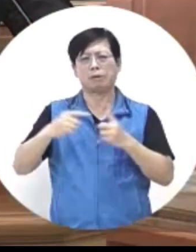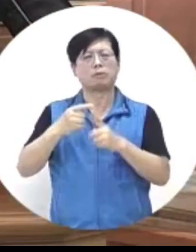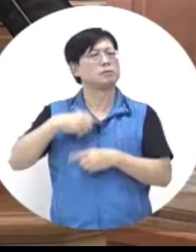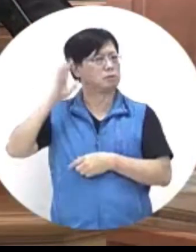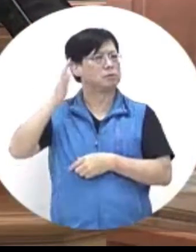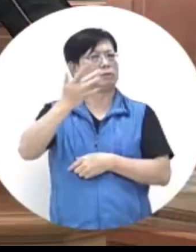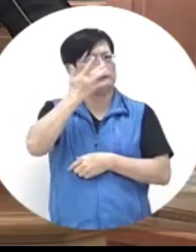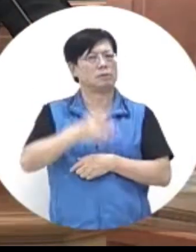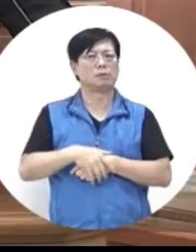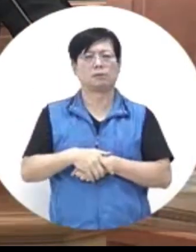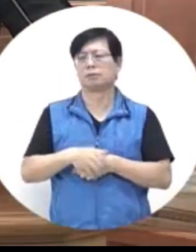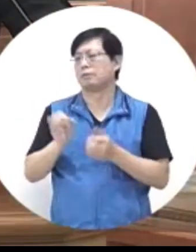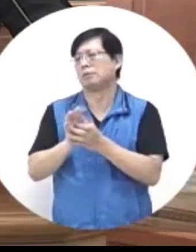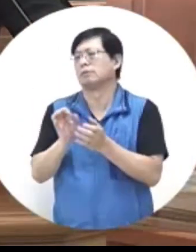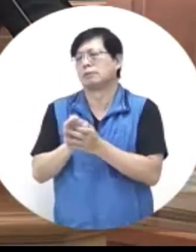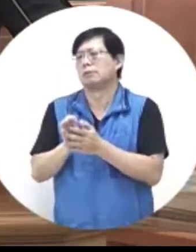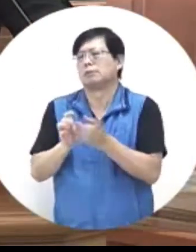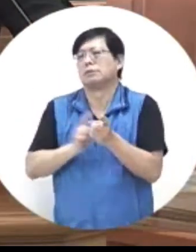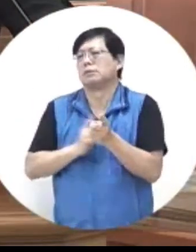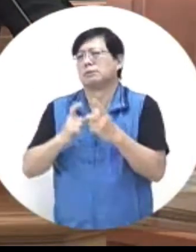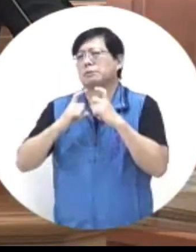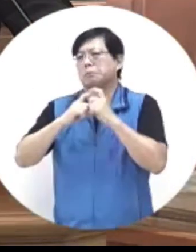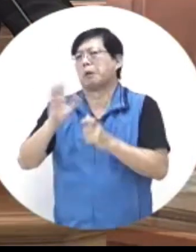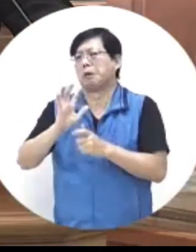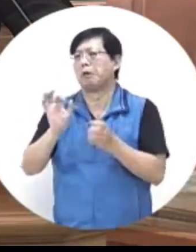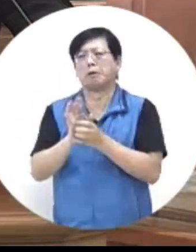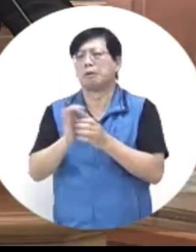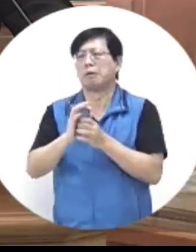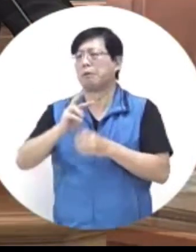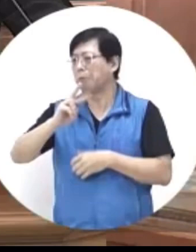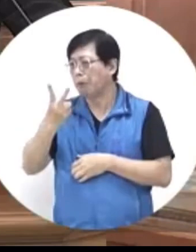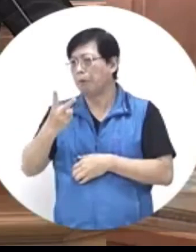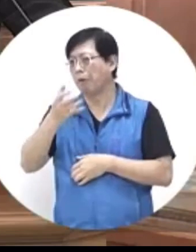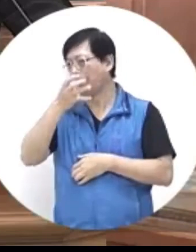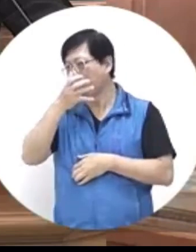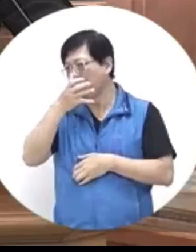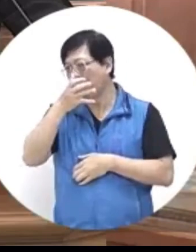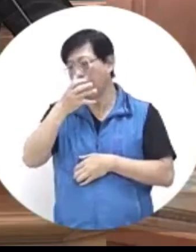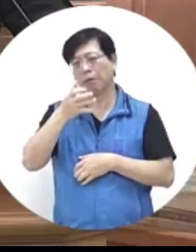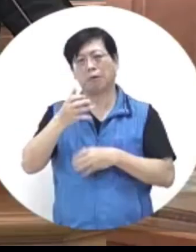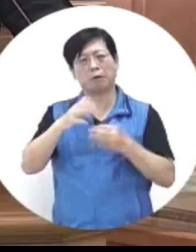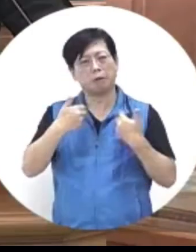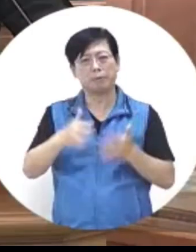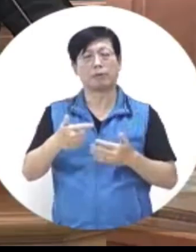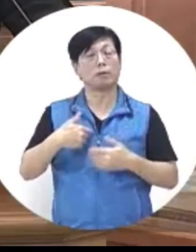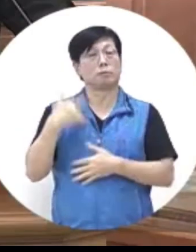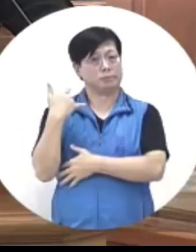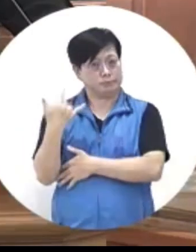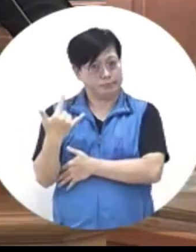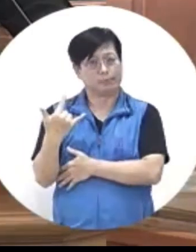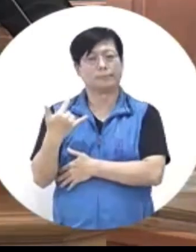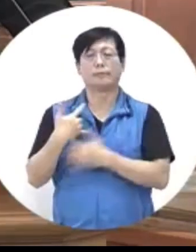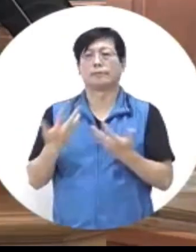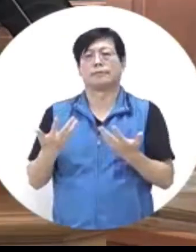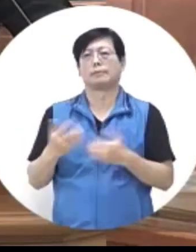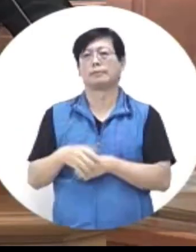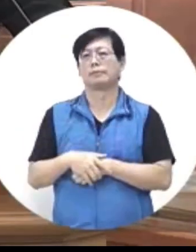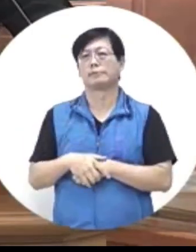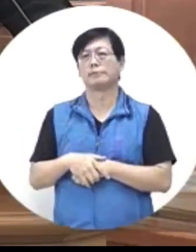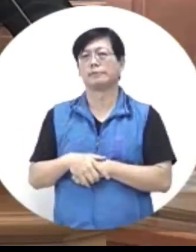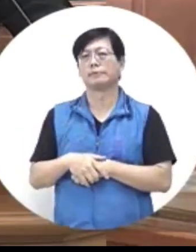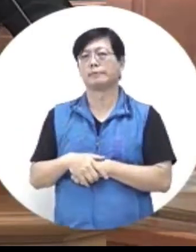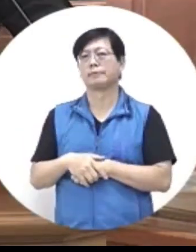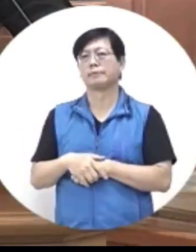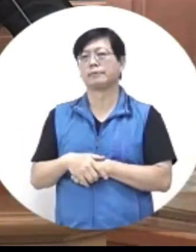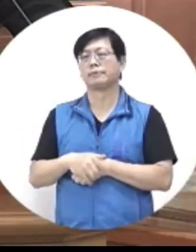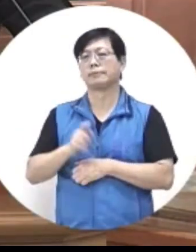懂，没有关系的，你不回答或者不给，还是要给，本席就等着看，好不好哈？然后呢，我们这